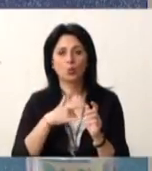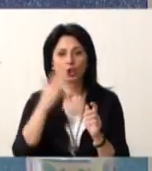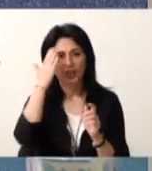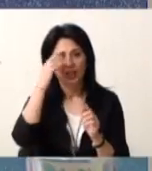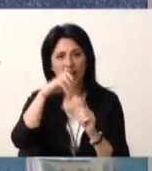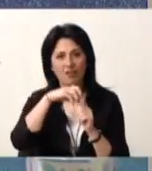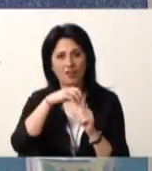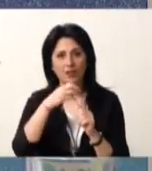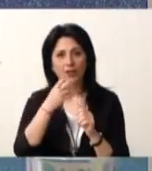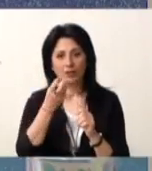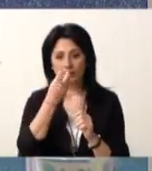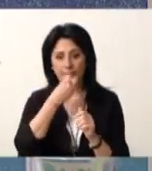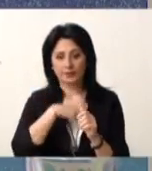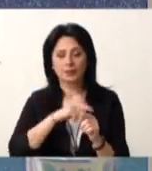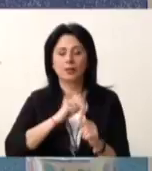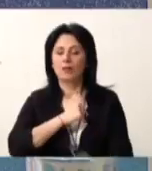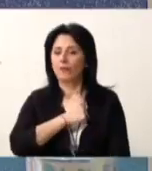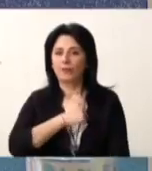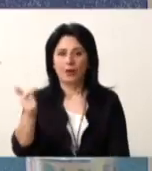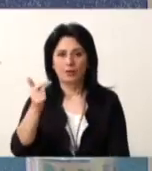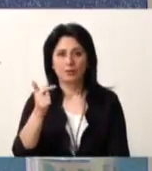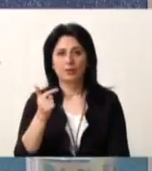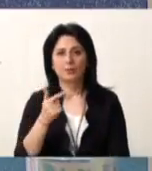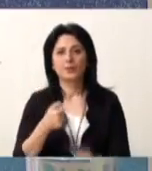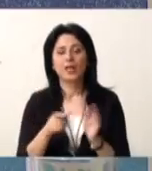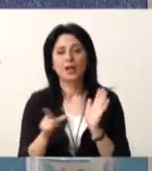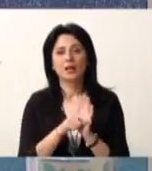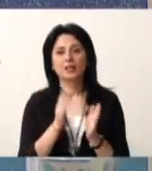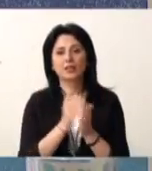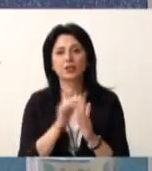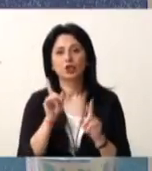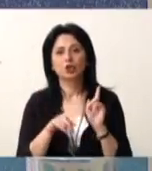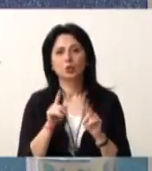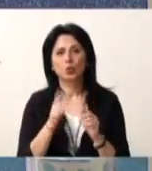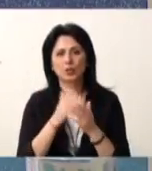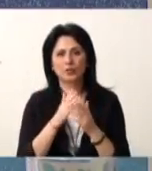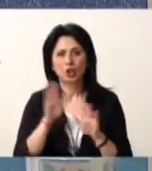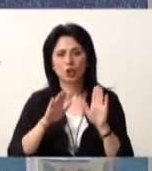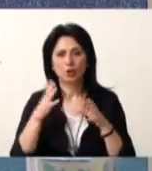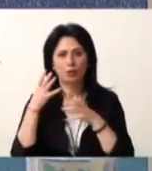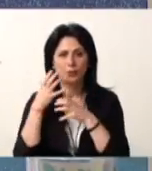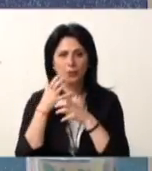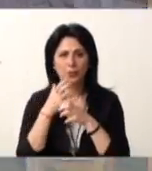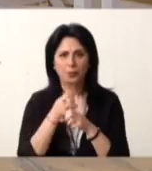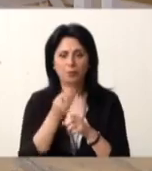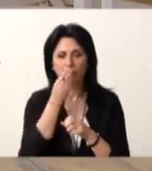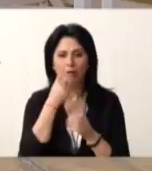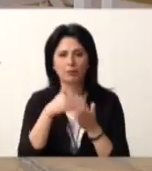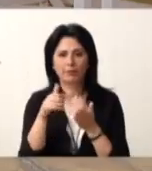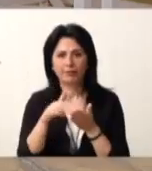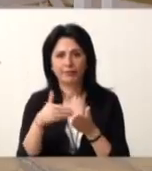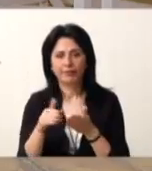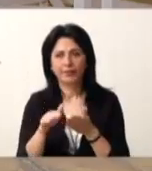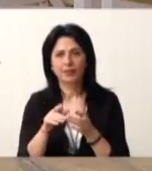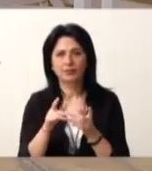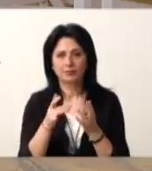ესეთი ყლაპვის დროს ძლიერი ტკივილი. ამას თან ახლავს, რა თქმა უნდა, ზოგადი სიმპტომები, წონაში კლება, უმადობა და რიგი